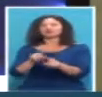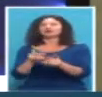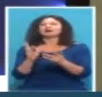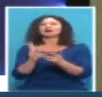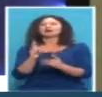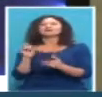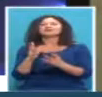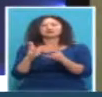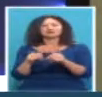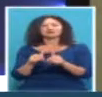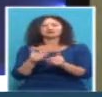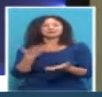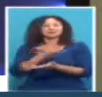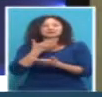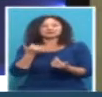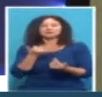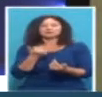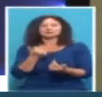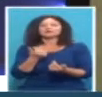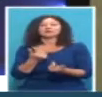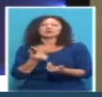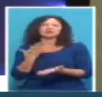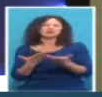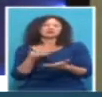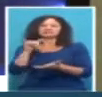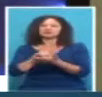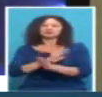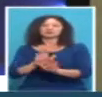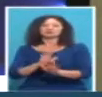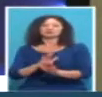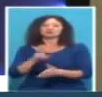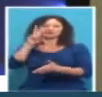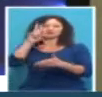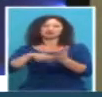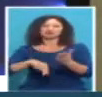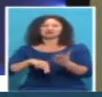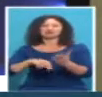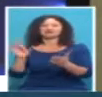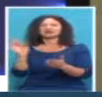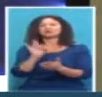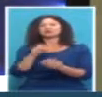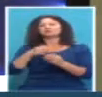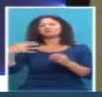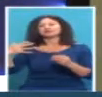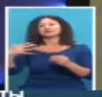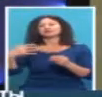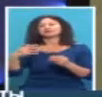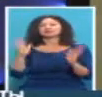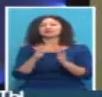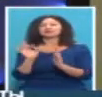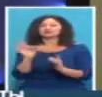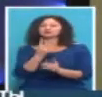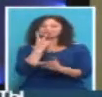исполнит уведомление, то предусмотрена санкция, значит, штрафные санкции в размере 15 минимальных